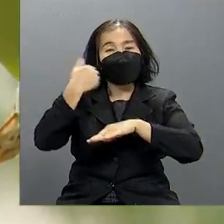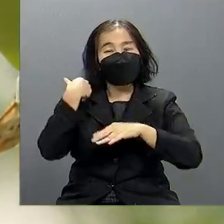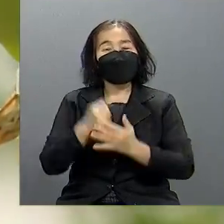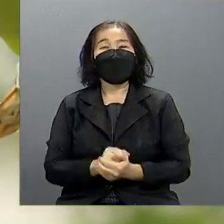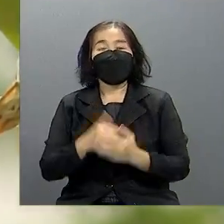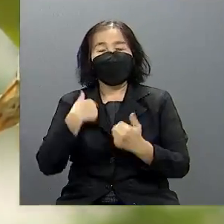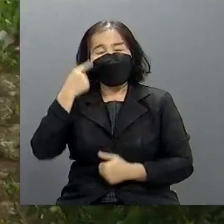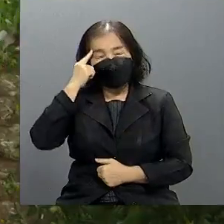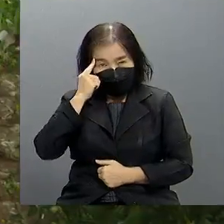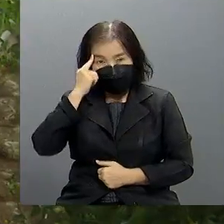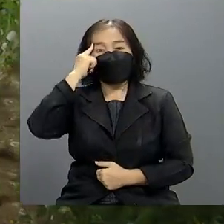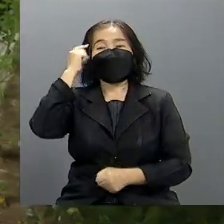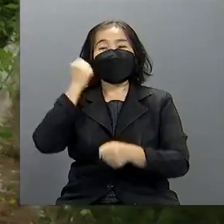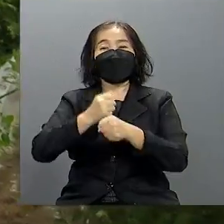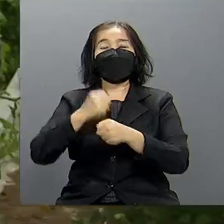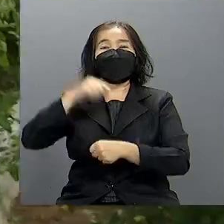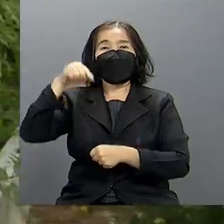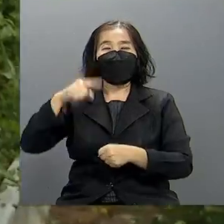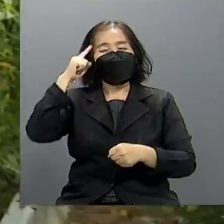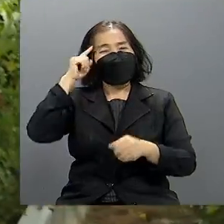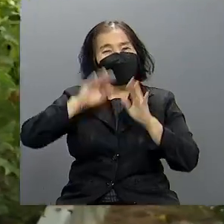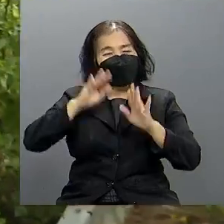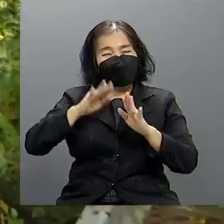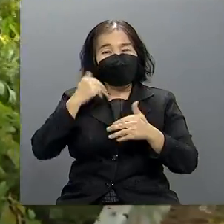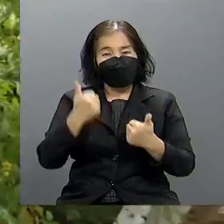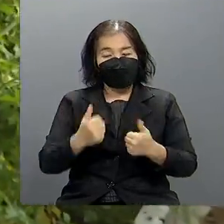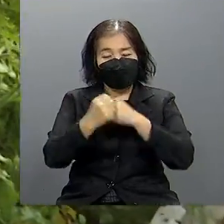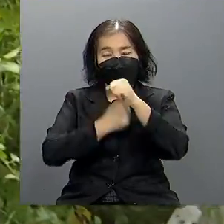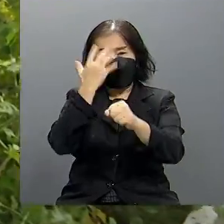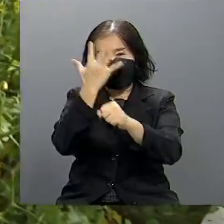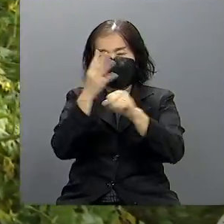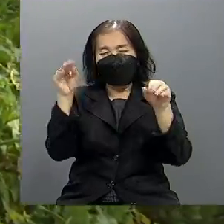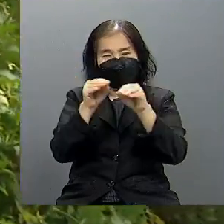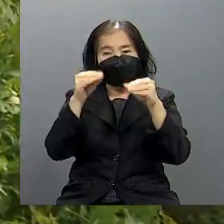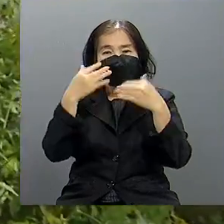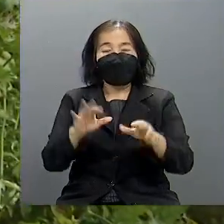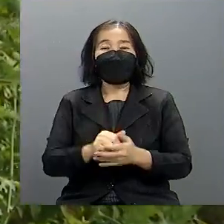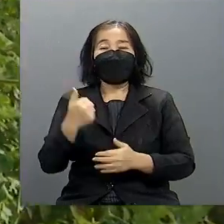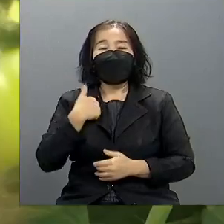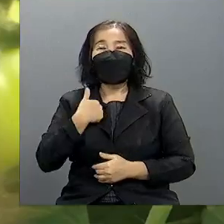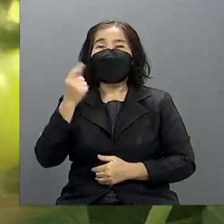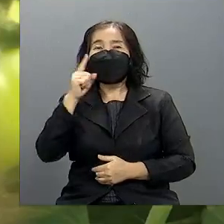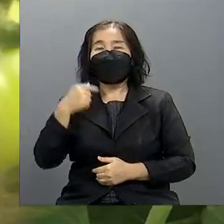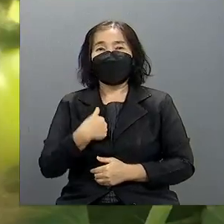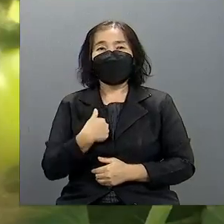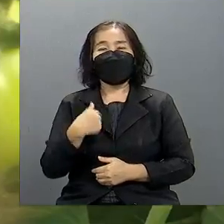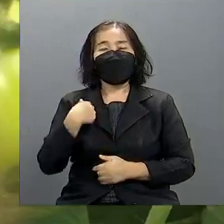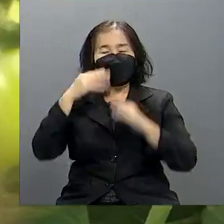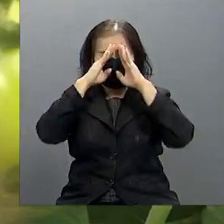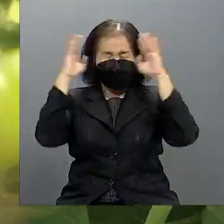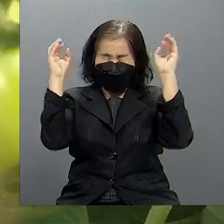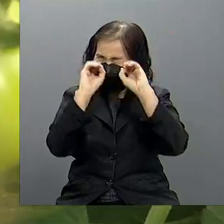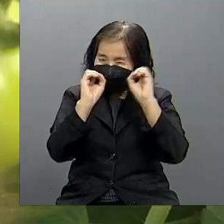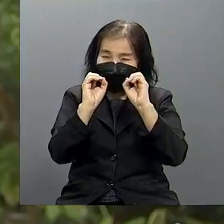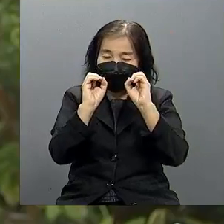าทำตรงนี้ค่ะก็ใช้เวลาประมาณตอนนี้ก็คือย่างเข้าปีที่5แล้วค่ะเราเหมือนกับว่าเรายังไม่มีความรู้อะไรเลยเนาะพี่ก็เลยเหมือนกับ